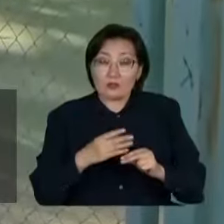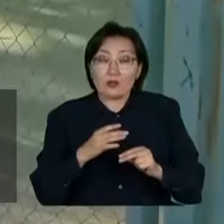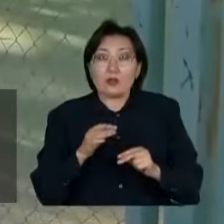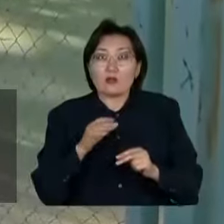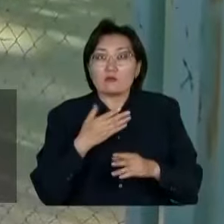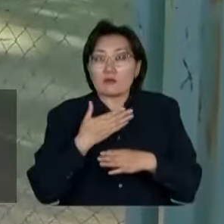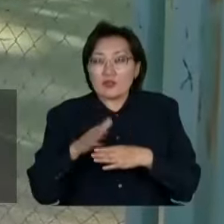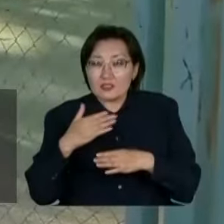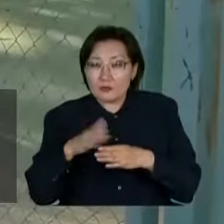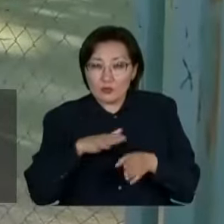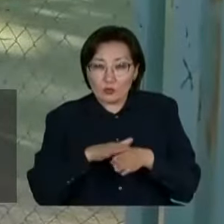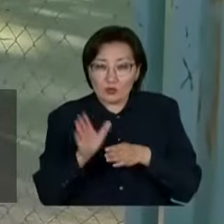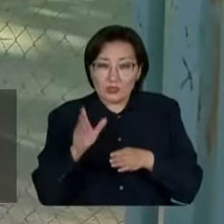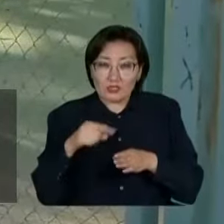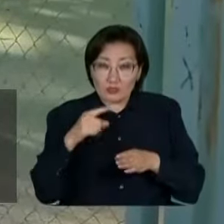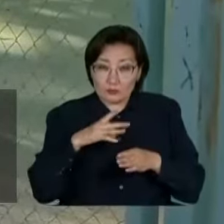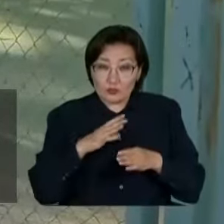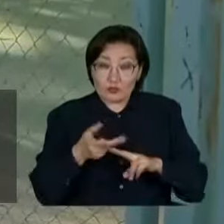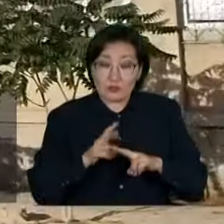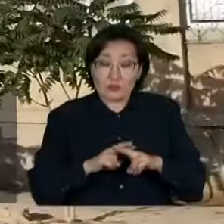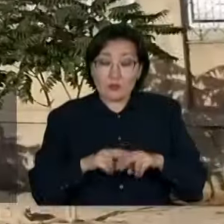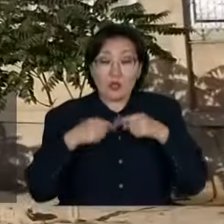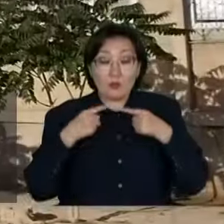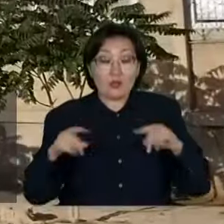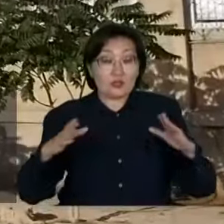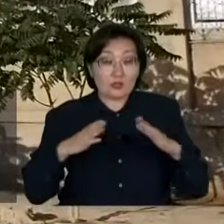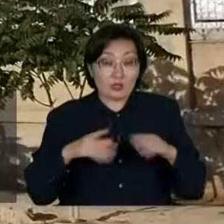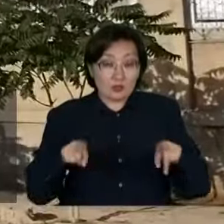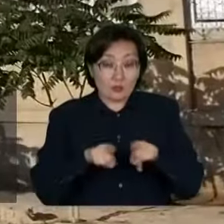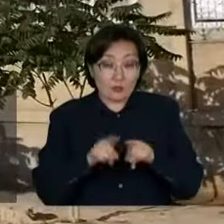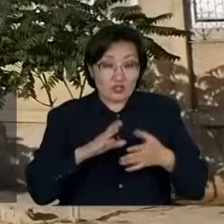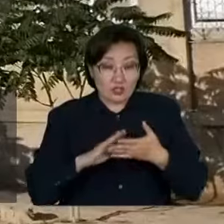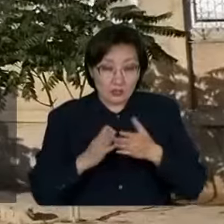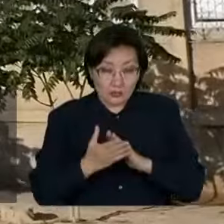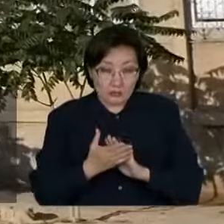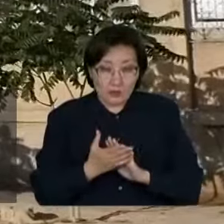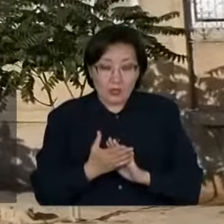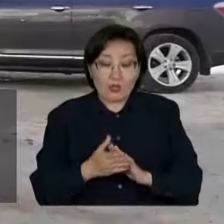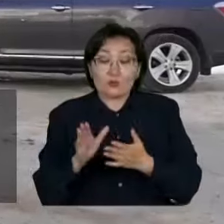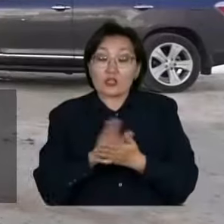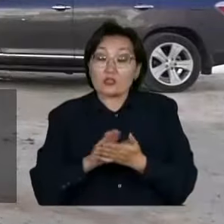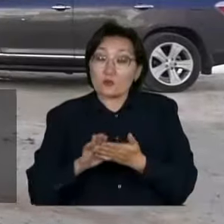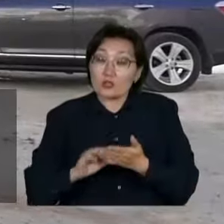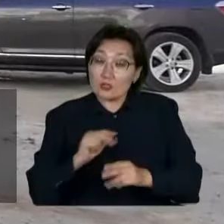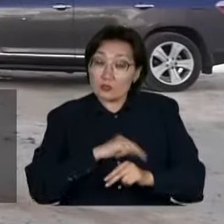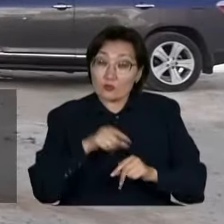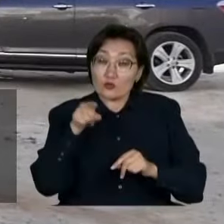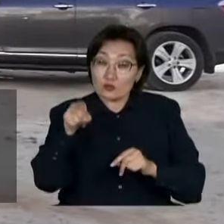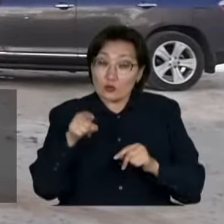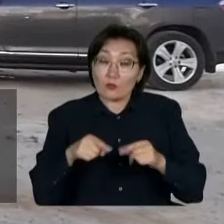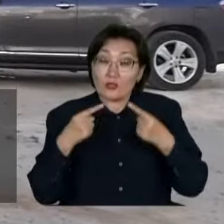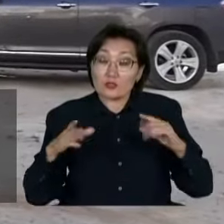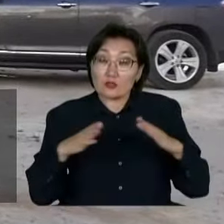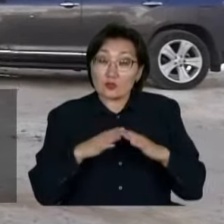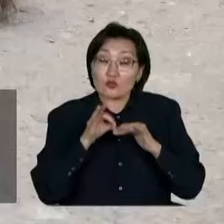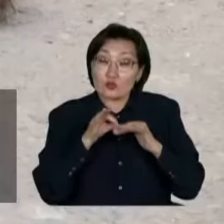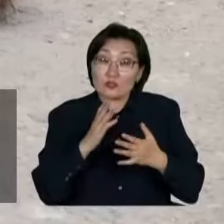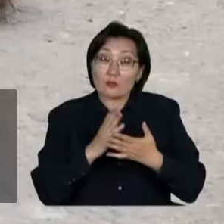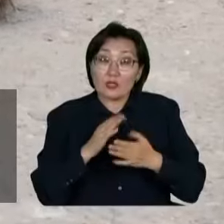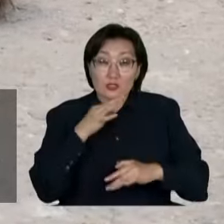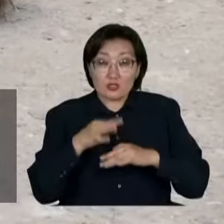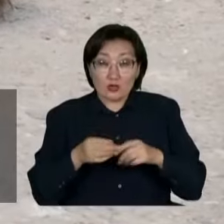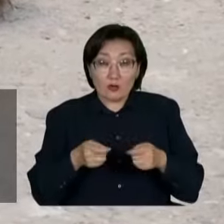келген уақытта жасалатынын айтты. Себебі бұдан да басқа үйлер дәл осында жағдайда екен. Дезинфекциялау жұмыстары сол жақтарда жасалып жатқан көрінеді.